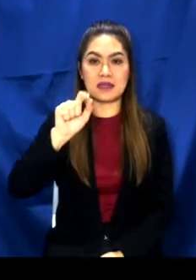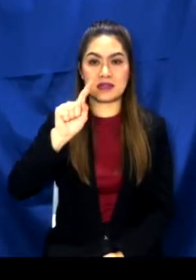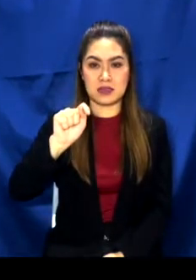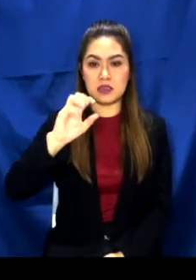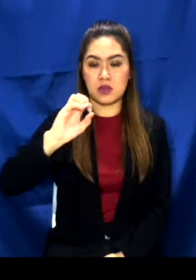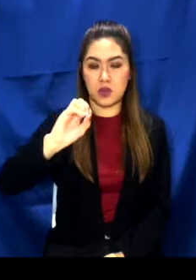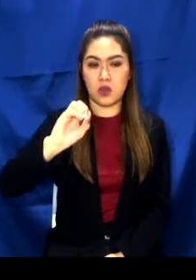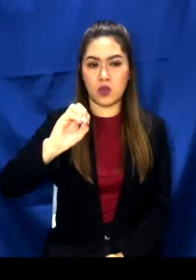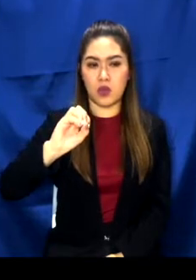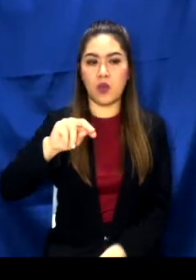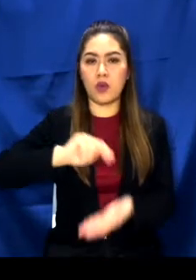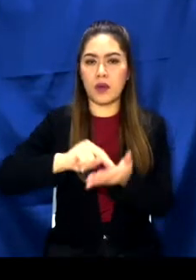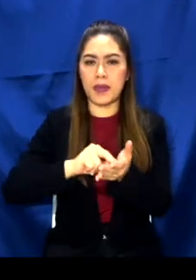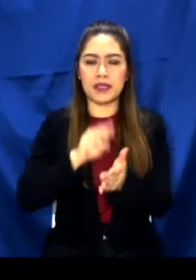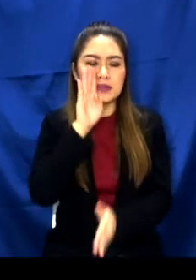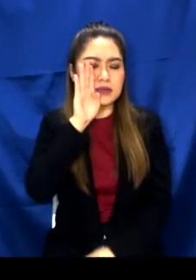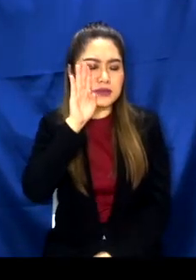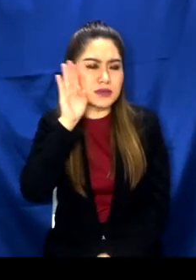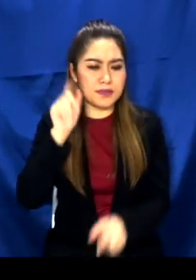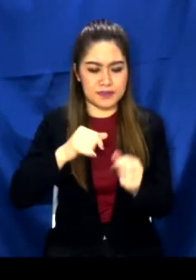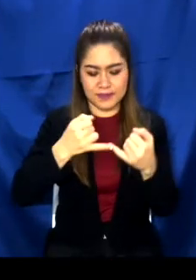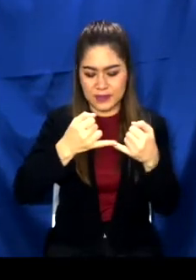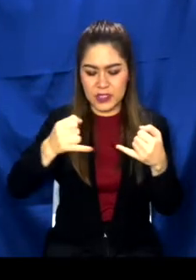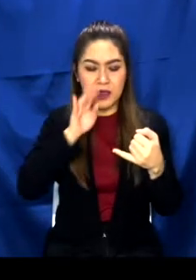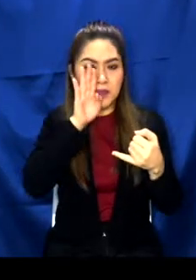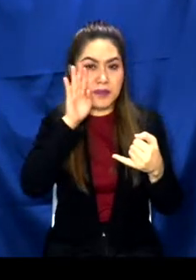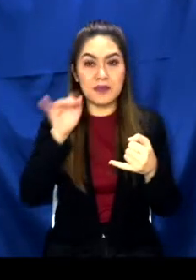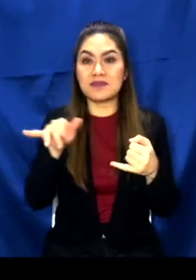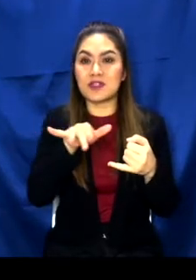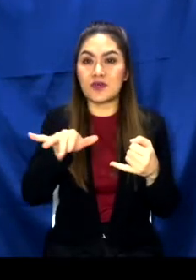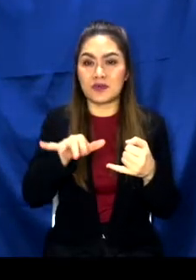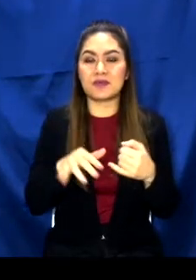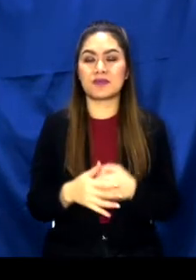พื่อให้ตรงเนี้ยมันโค้งเรียบเนียนให้เส้นมันโค้งเรียบเนียนนะคะ